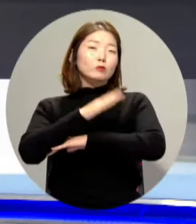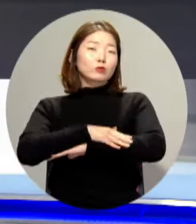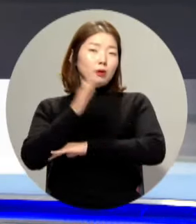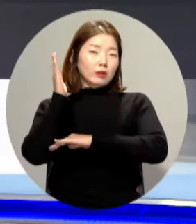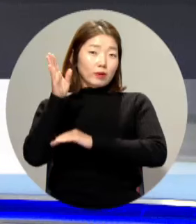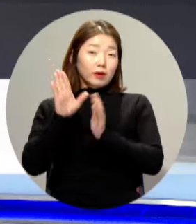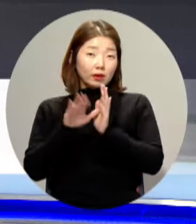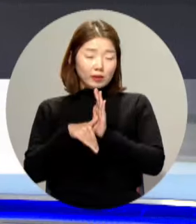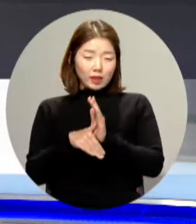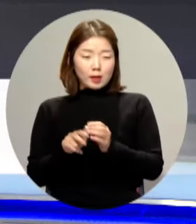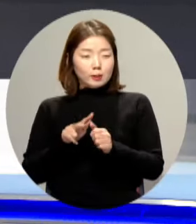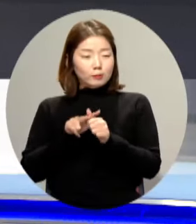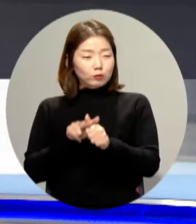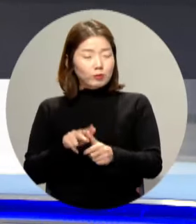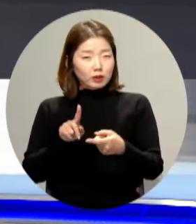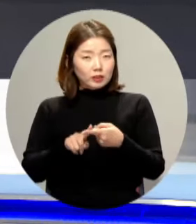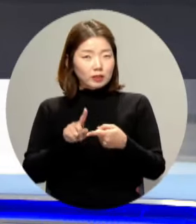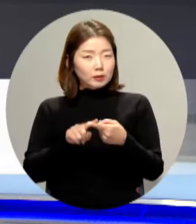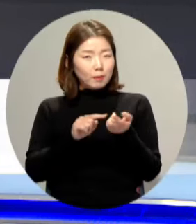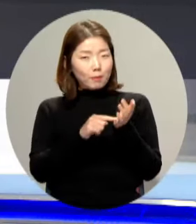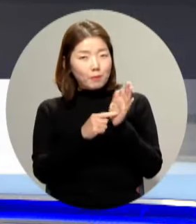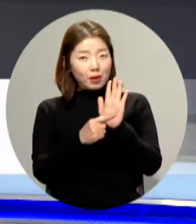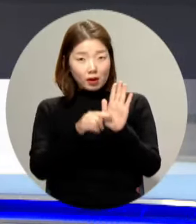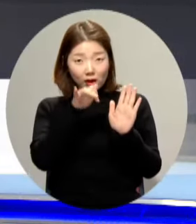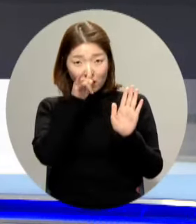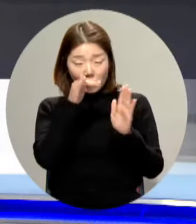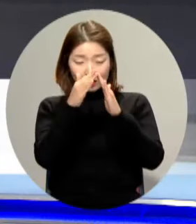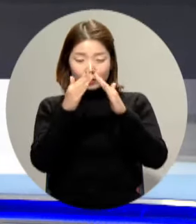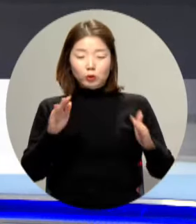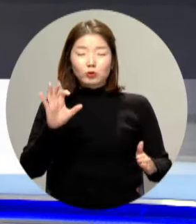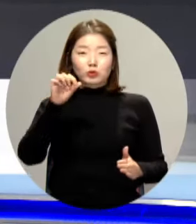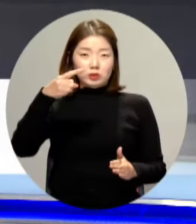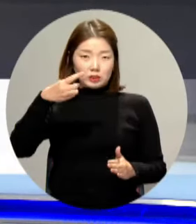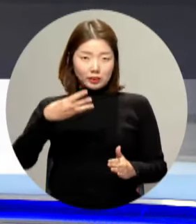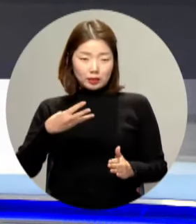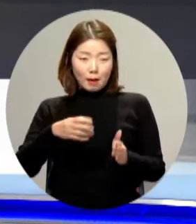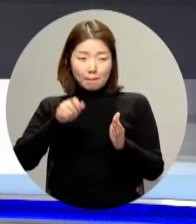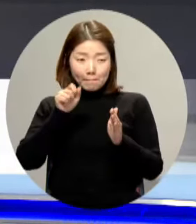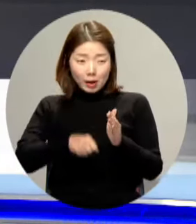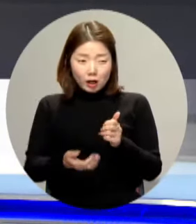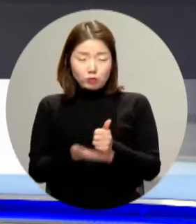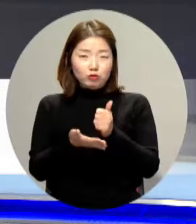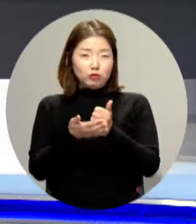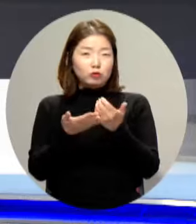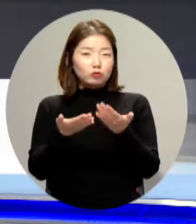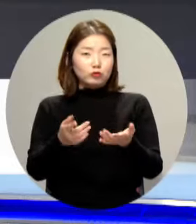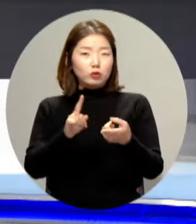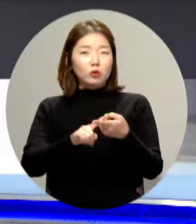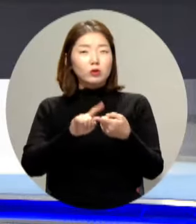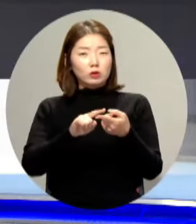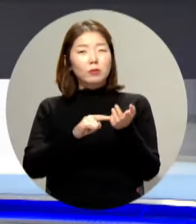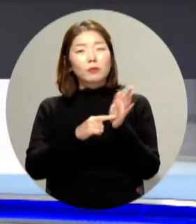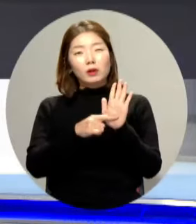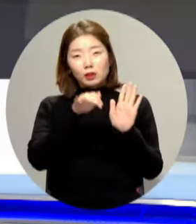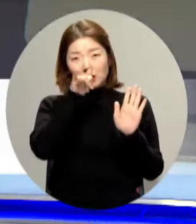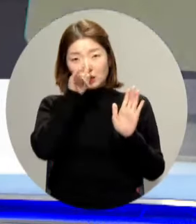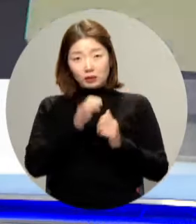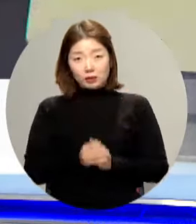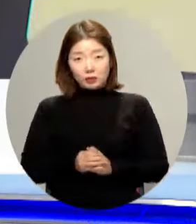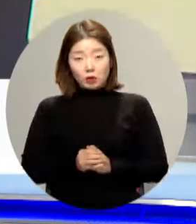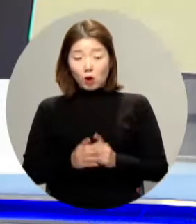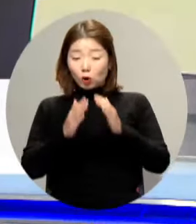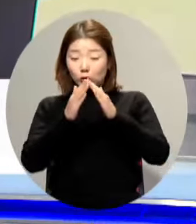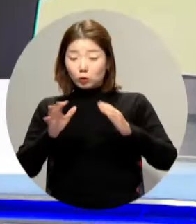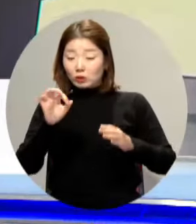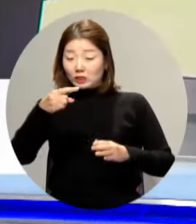기념회에서 총선 출마를 시사하면서 전주을 전략 공천설에 불을 지피고 있기 때문입니다. 그동안